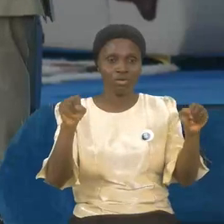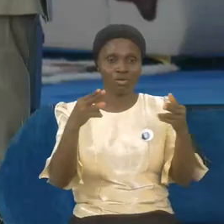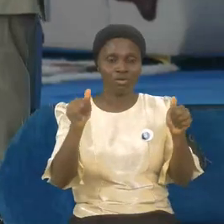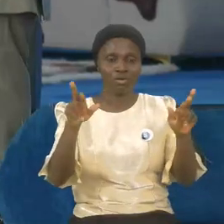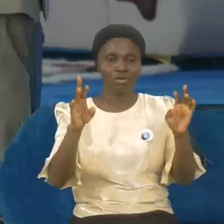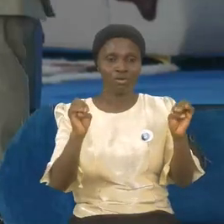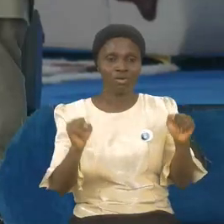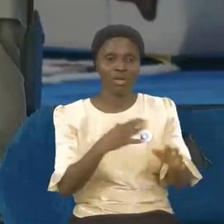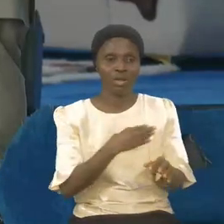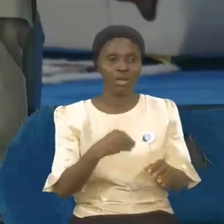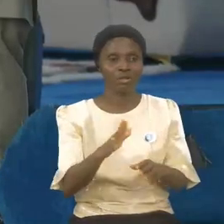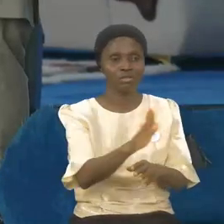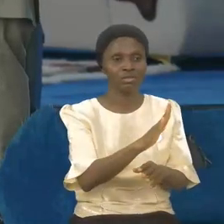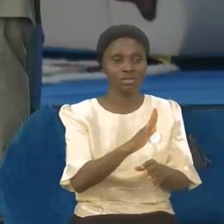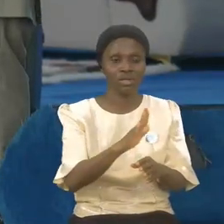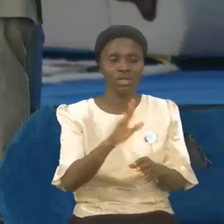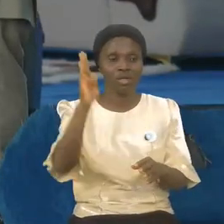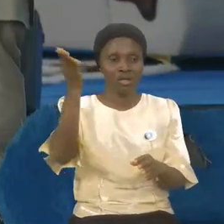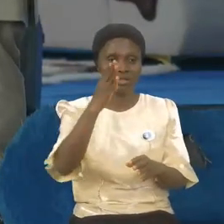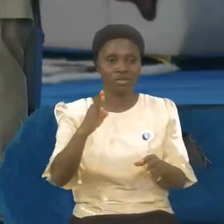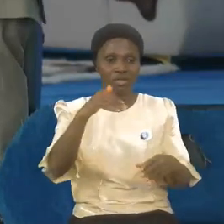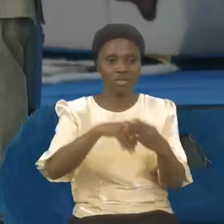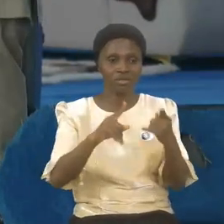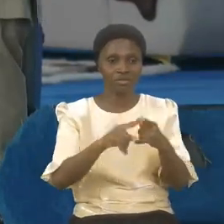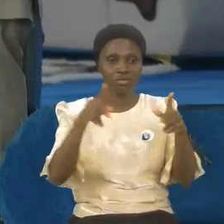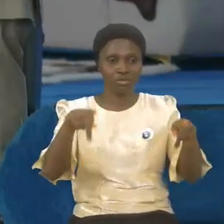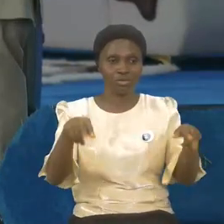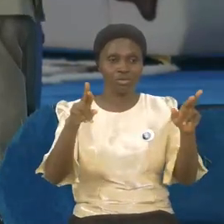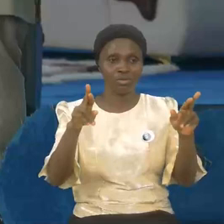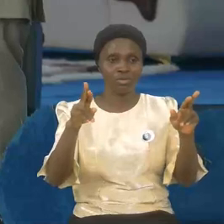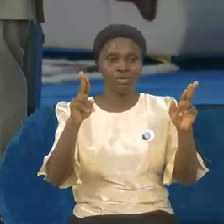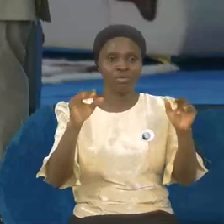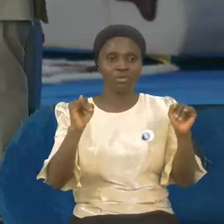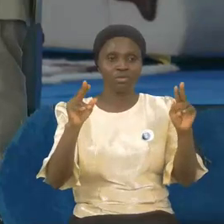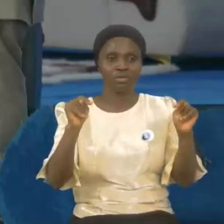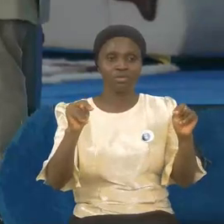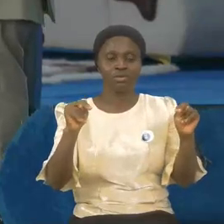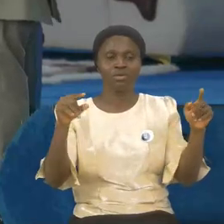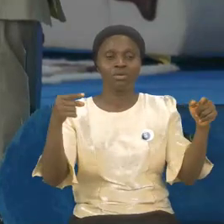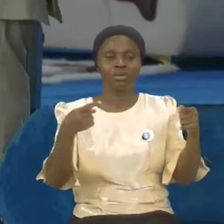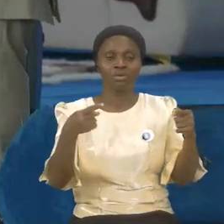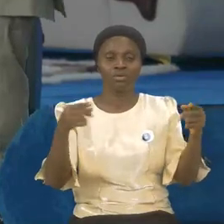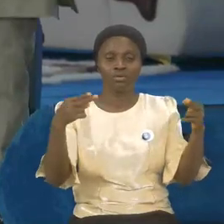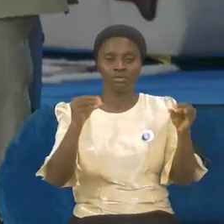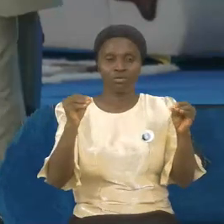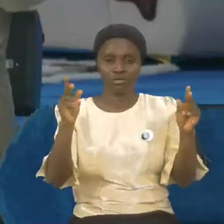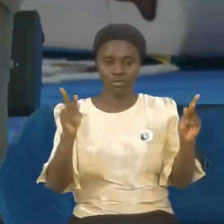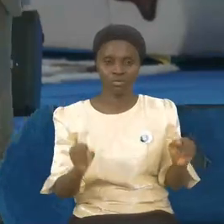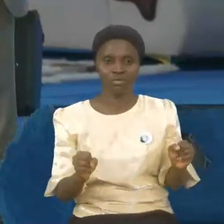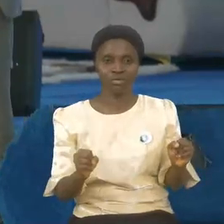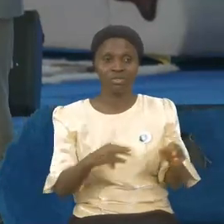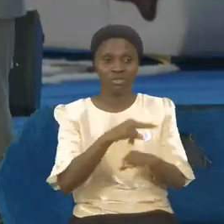une nation ne tirera plus l'épée contre une nation tu la parles maintenant